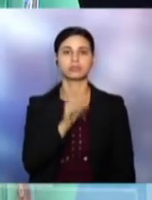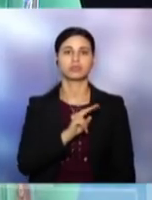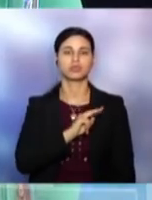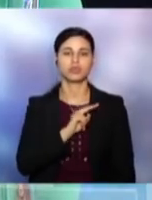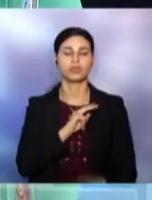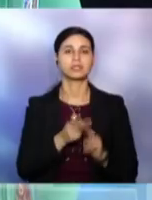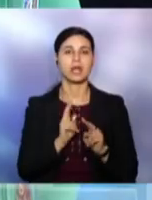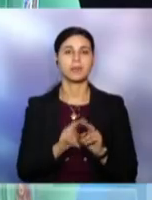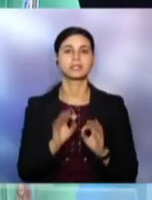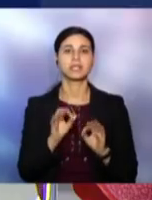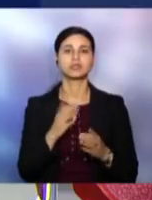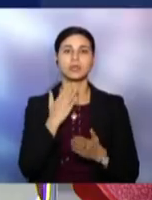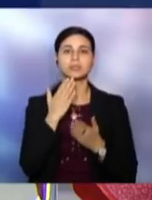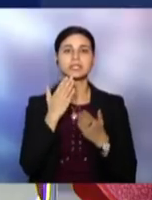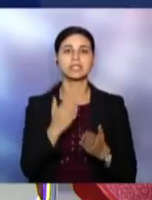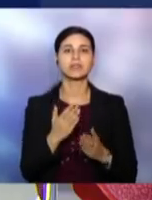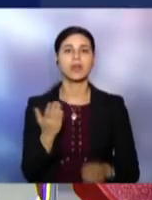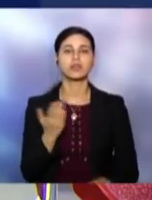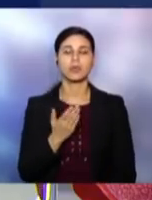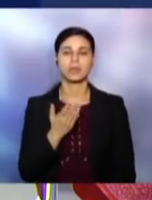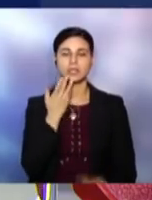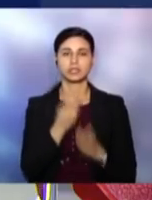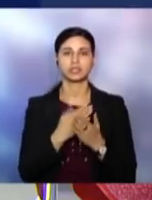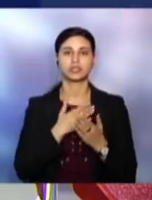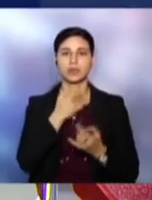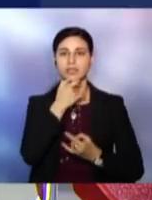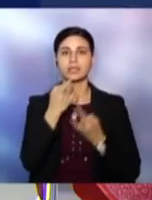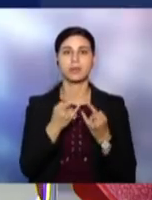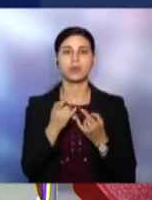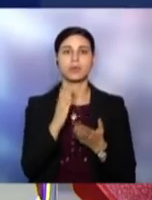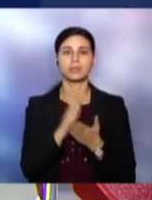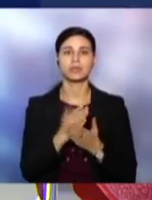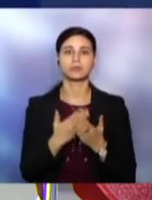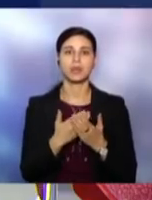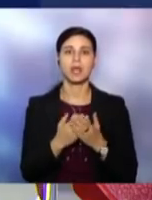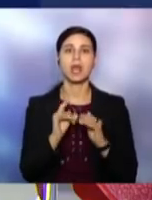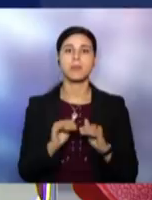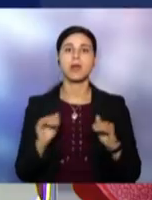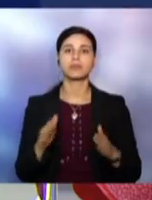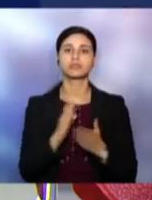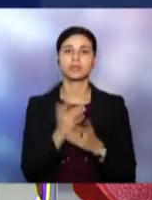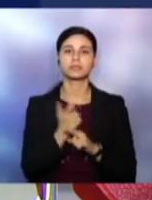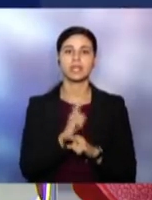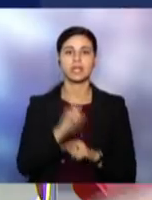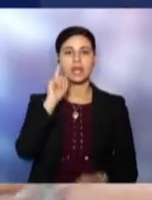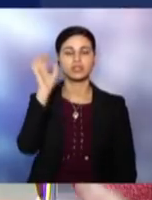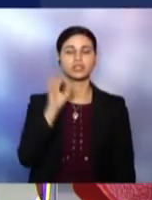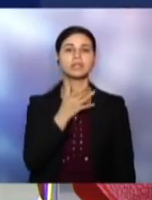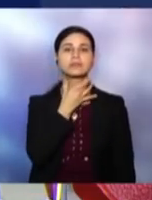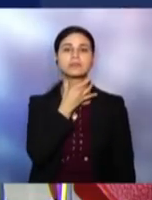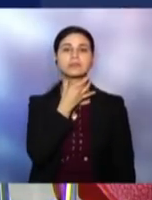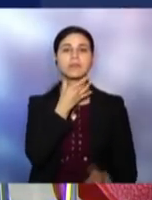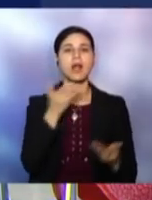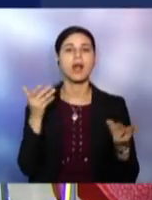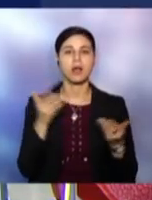ამას ადასტურებს კითხვა, რომელიც ჩვენს მაყურებელს აქვს, ანუ ბავშვს აქვს ძალიან ხშირად ანგინა, როგორც